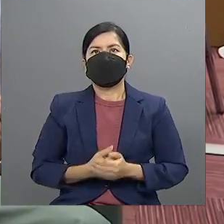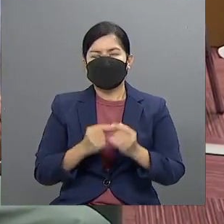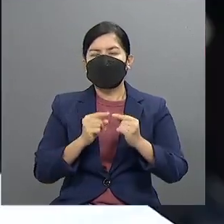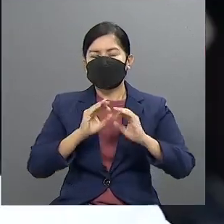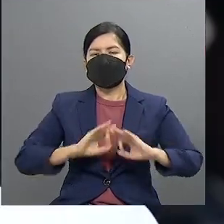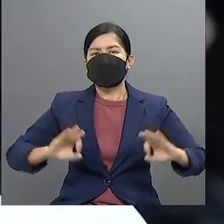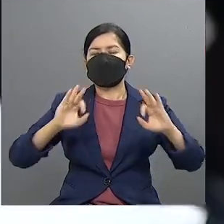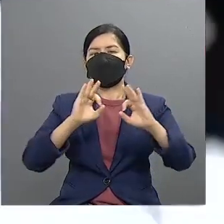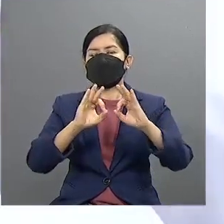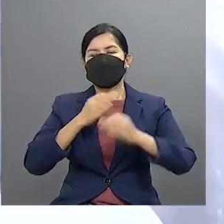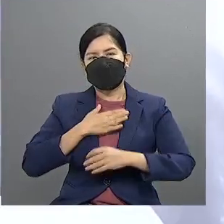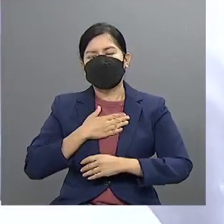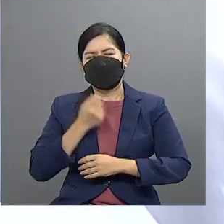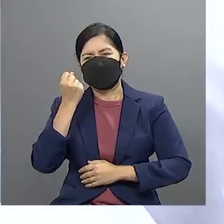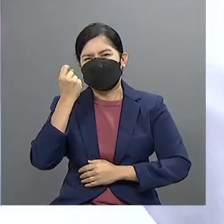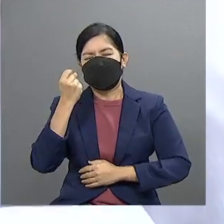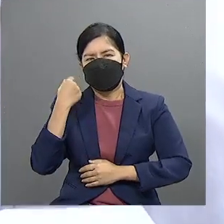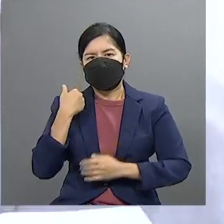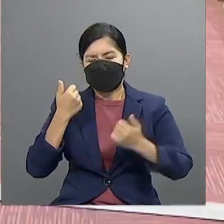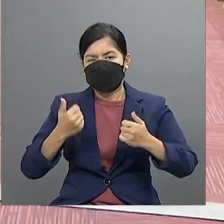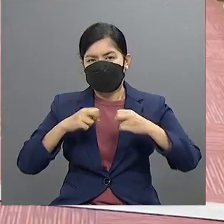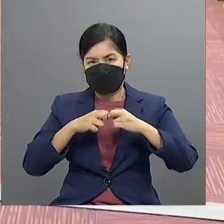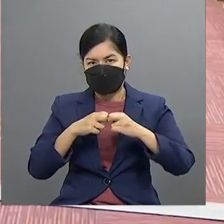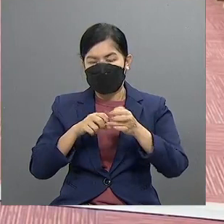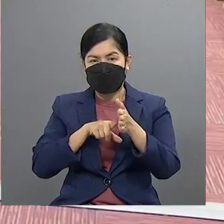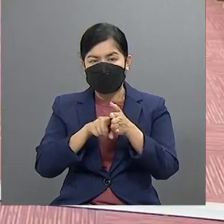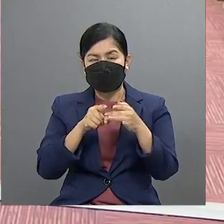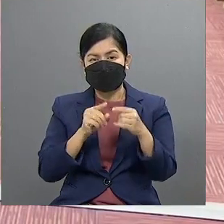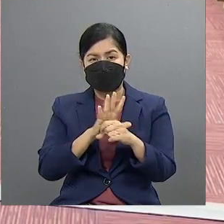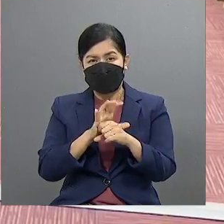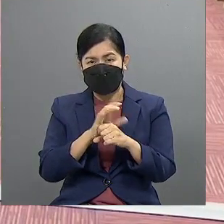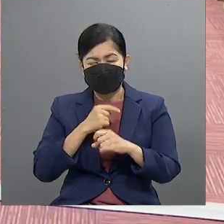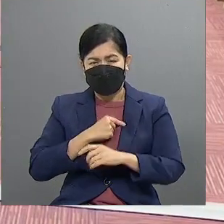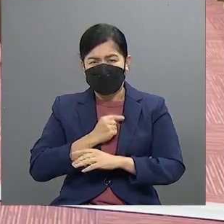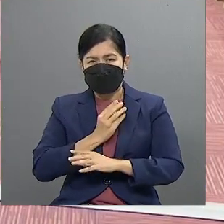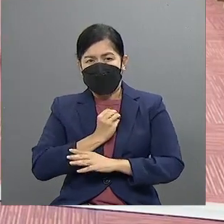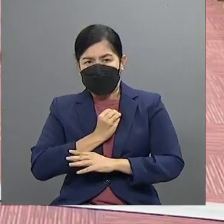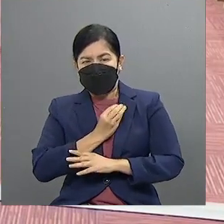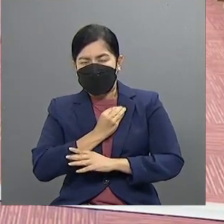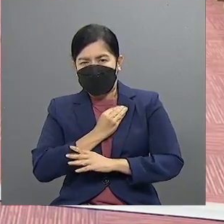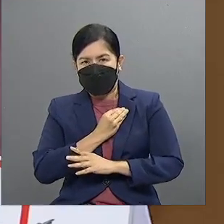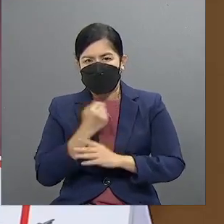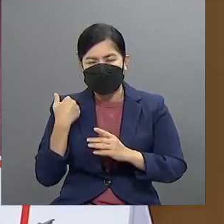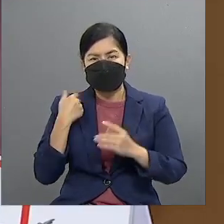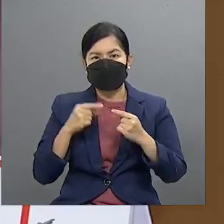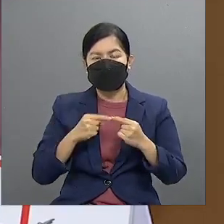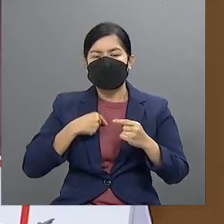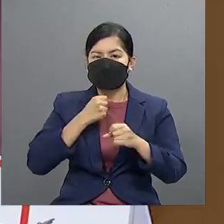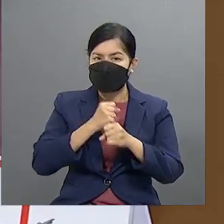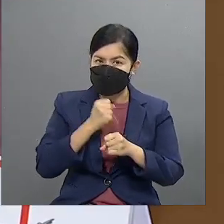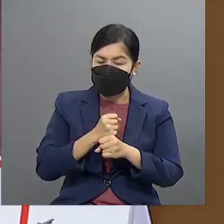เดี๋ยวนี้มันน่ากลัวเพราะว่าลุงขับรถรับจ้างมันต้องเดินทางไปโน่นไปนี่บ